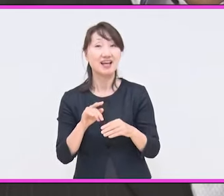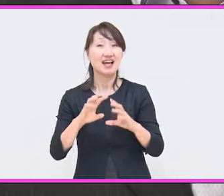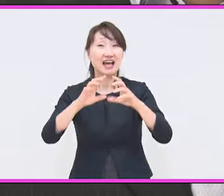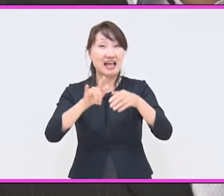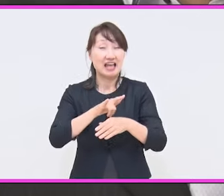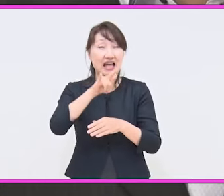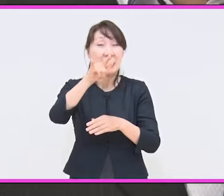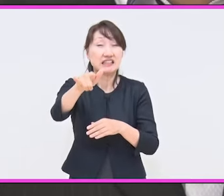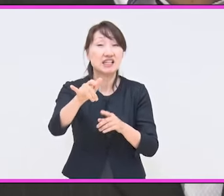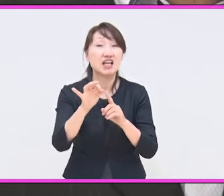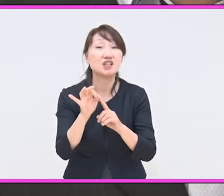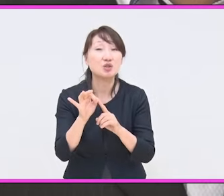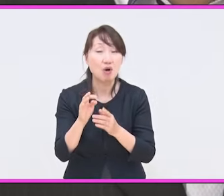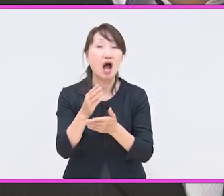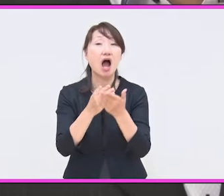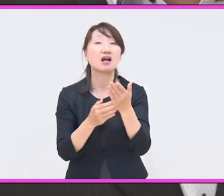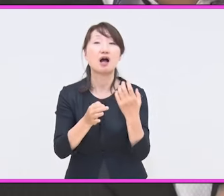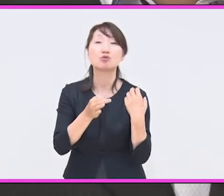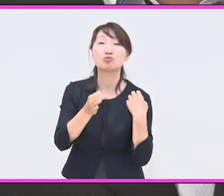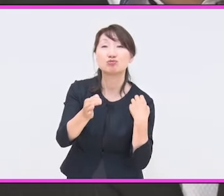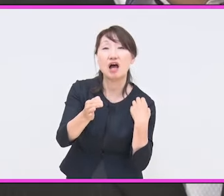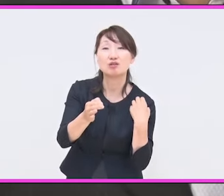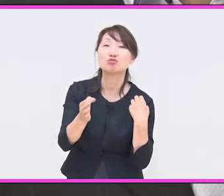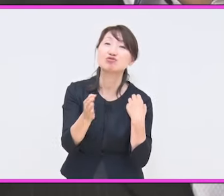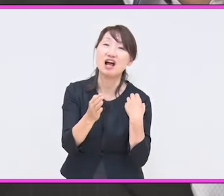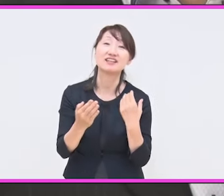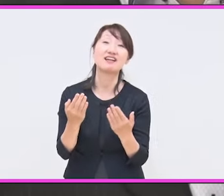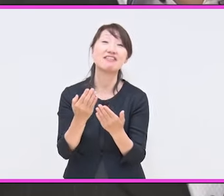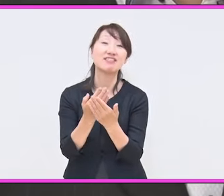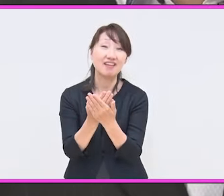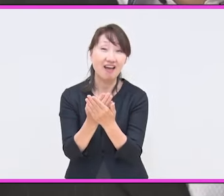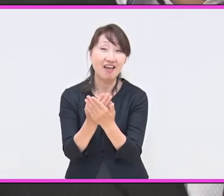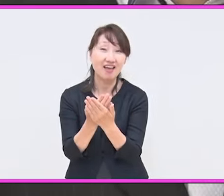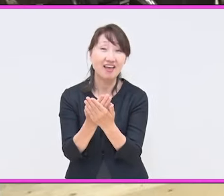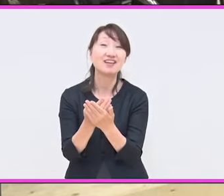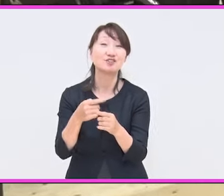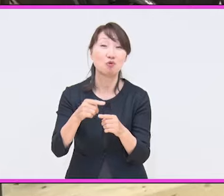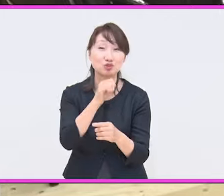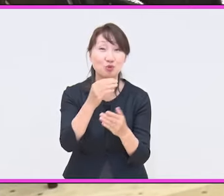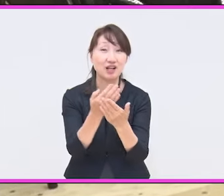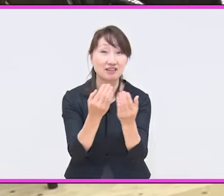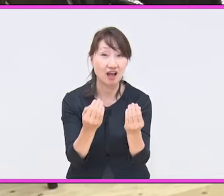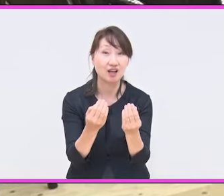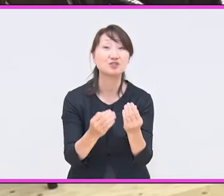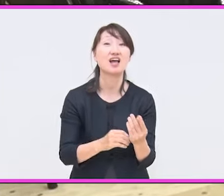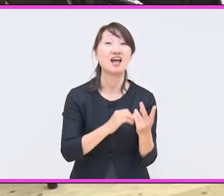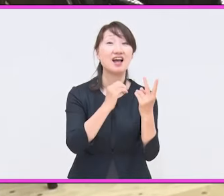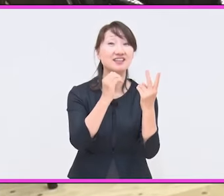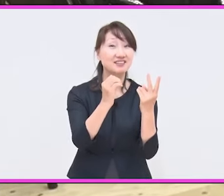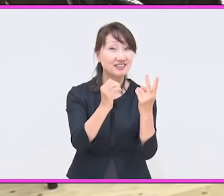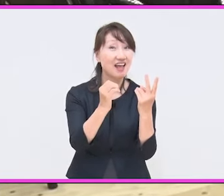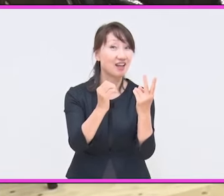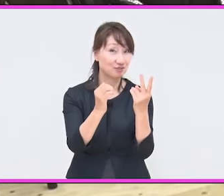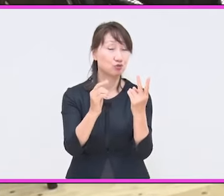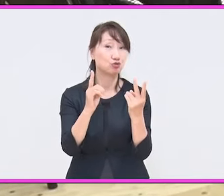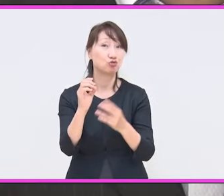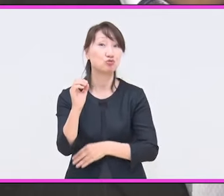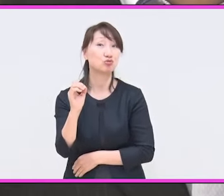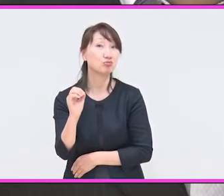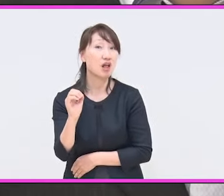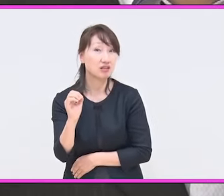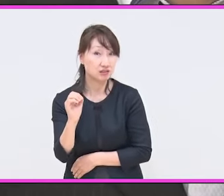なくても半額負担とかっていう段階を経てきたんですけど、2010年に、世界選手権で3位にな